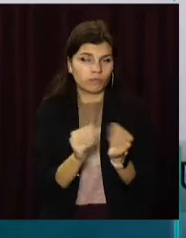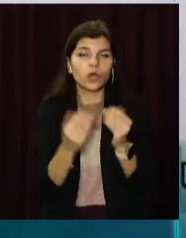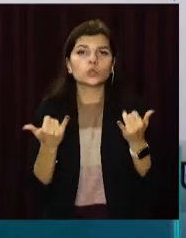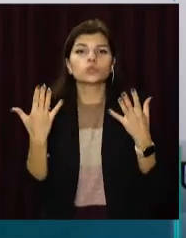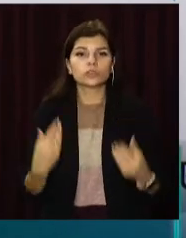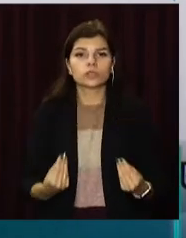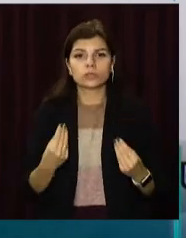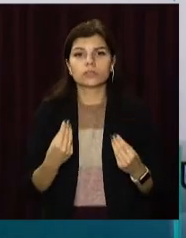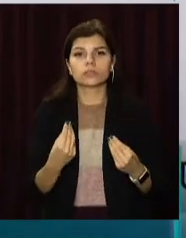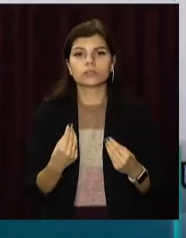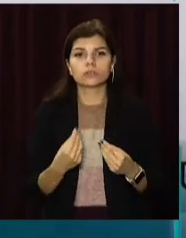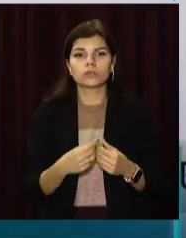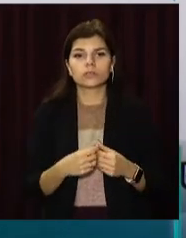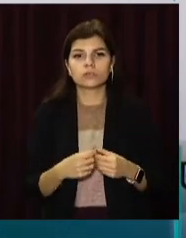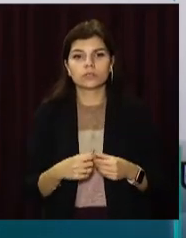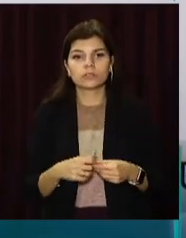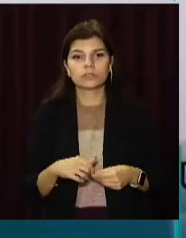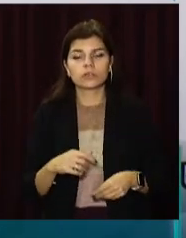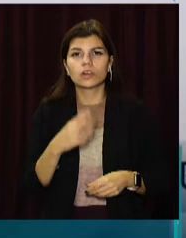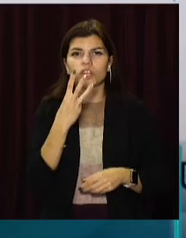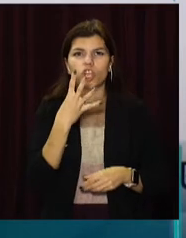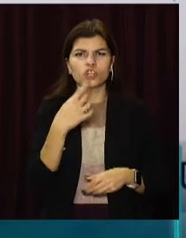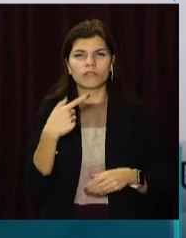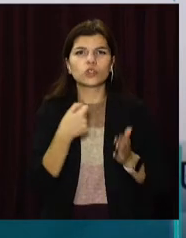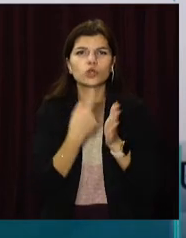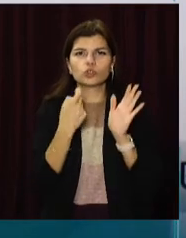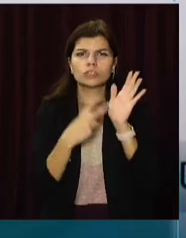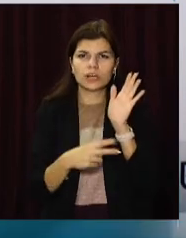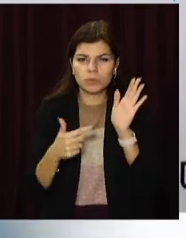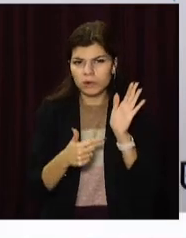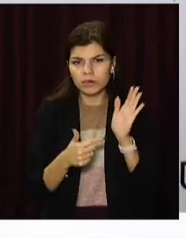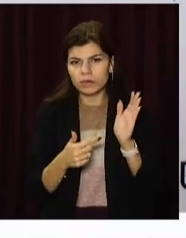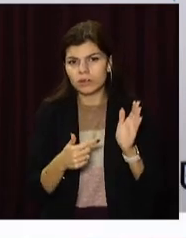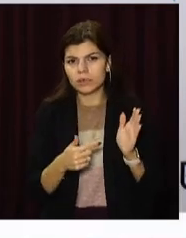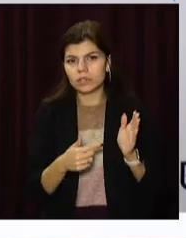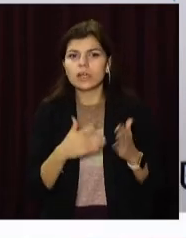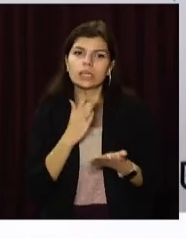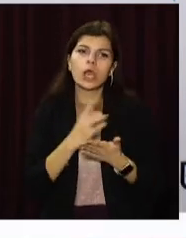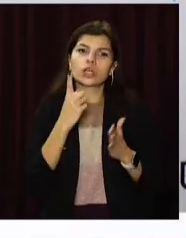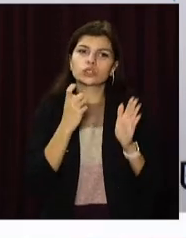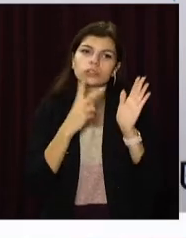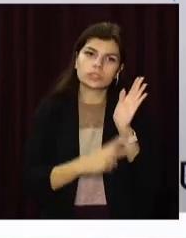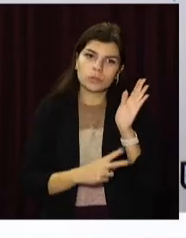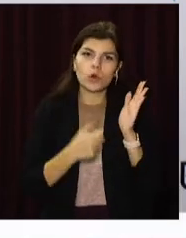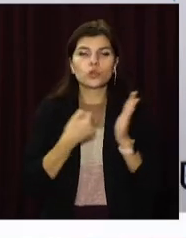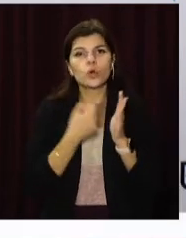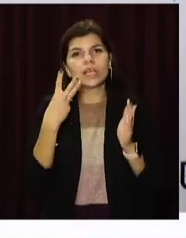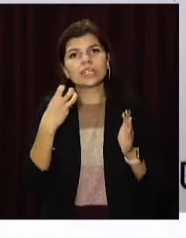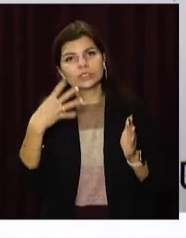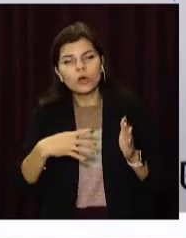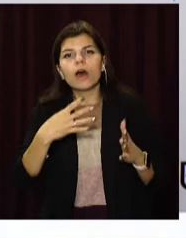день 34 рівні до 170, в залежності є 170 до